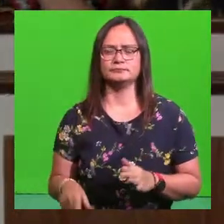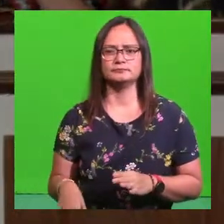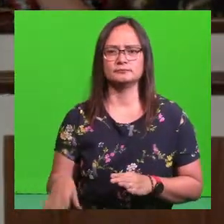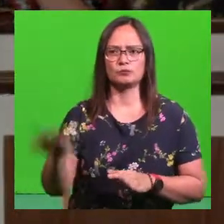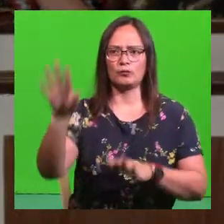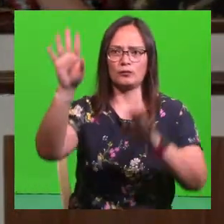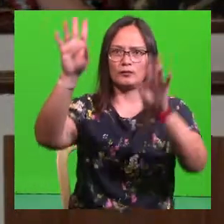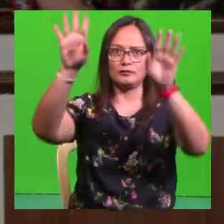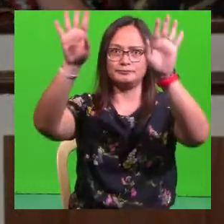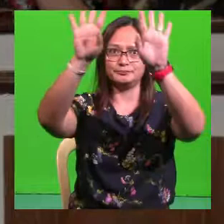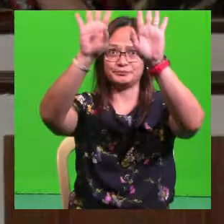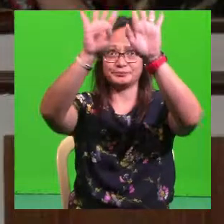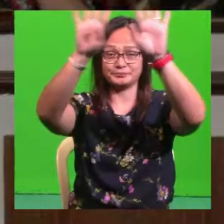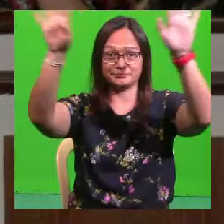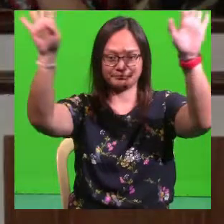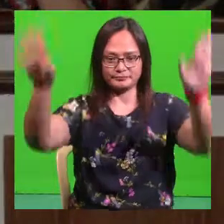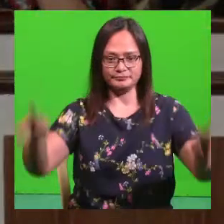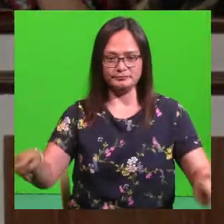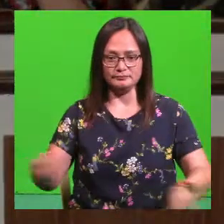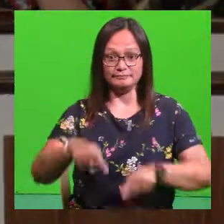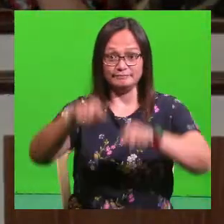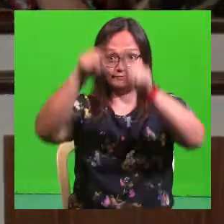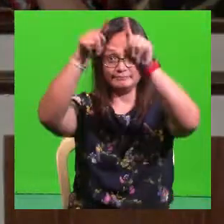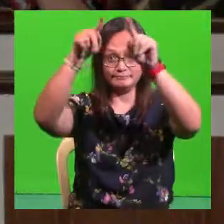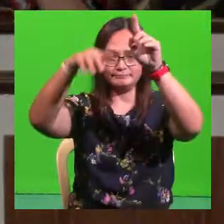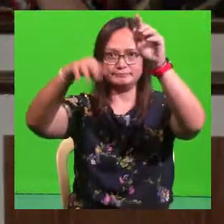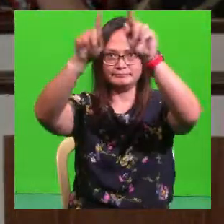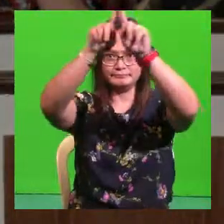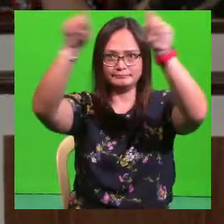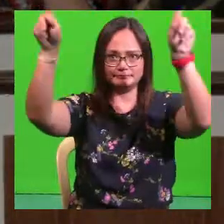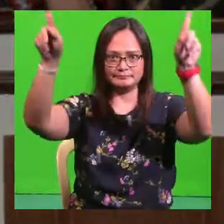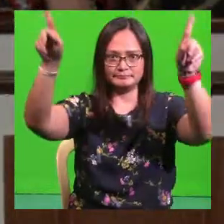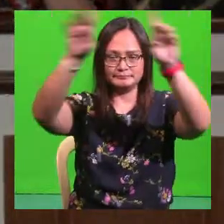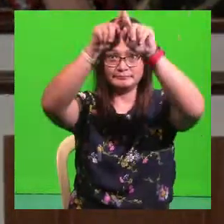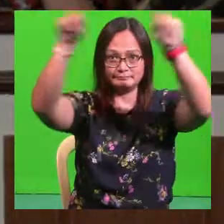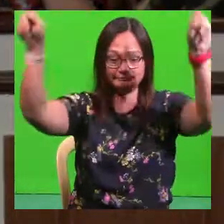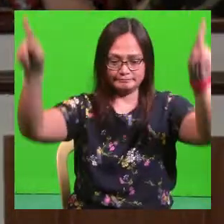Alam niyo po kung ano ang unang makikita?